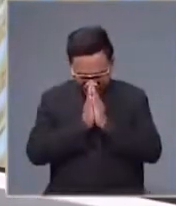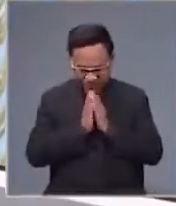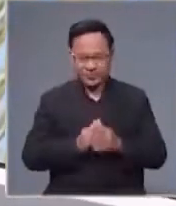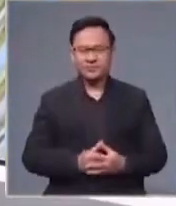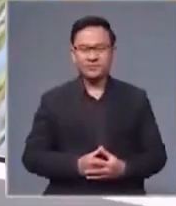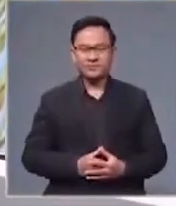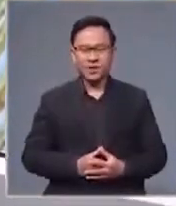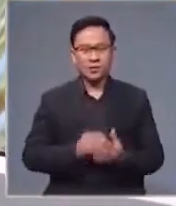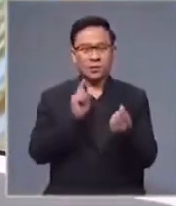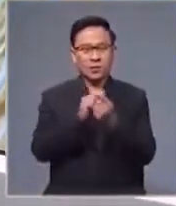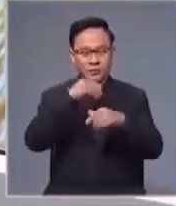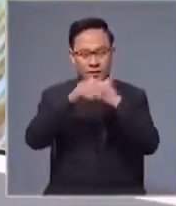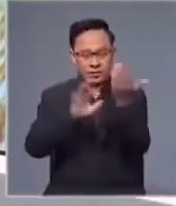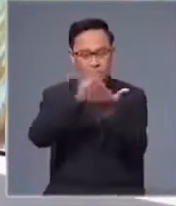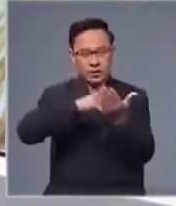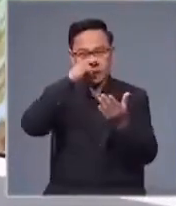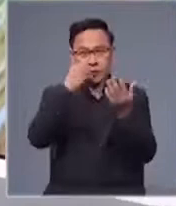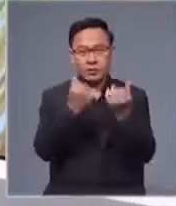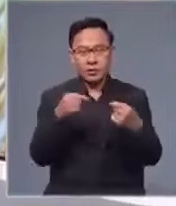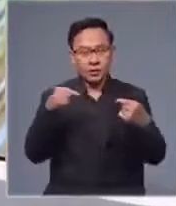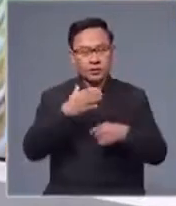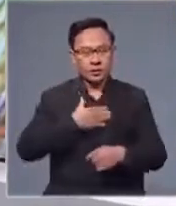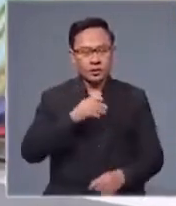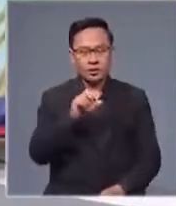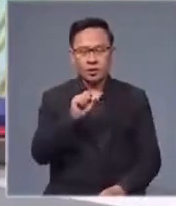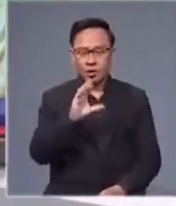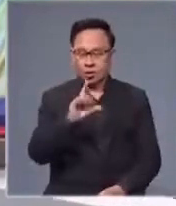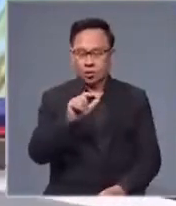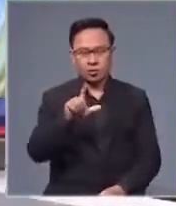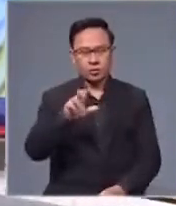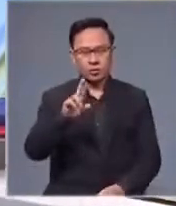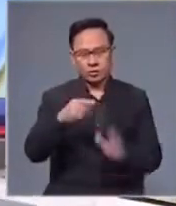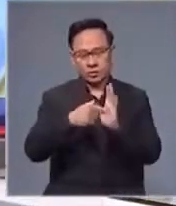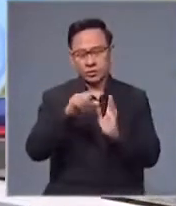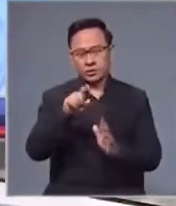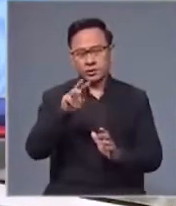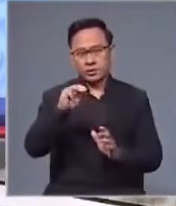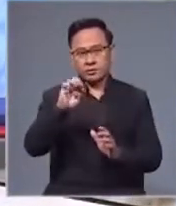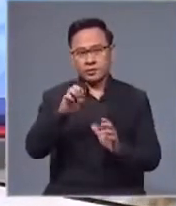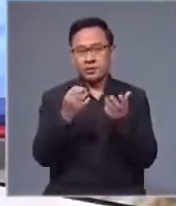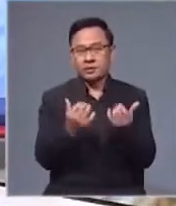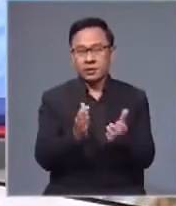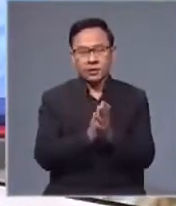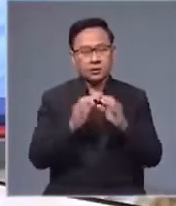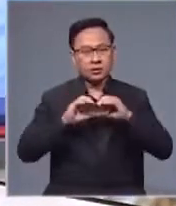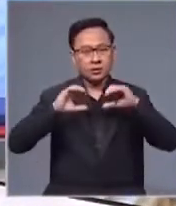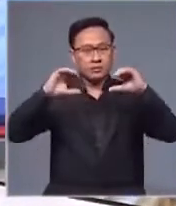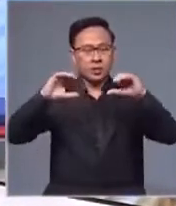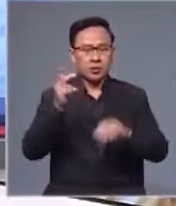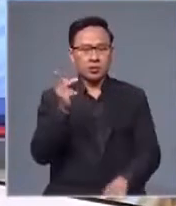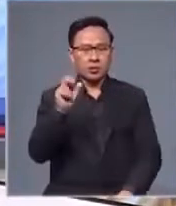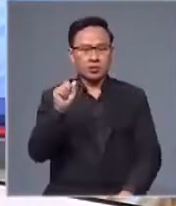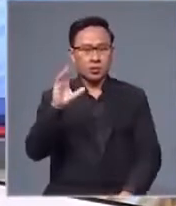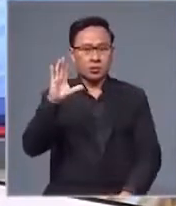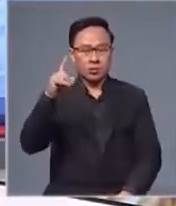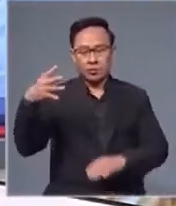สวัสดีค่ะคุณผู้ชมคะพบกันรายการเดินหน้าประเทศไทยวันนี้กับดิฉันชนรัศมีงาทวีสุขค่ะคุณผู้ชมคะหลังจากที่รัฐบาลคสช.ได้เข้ามาบริ